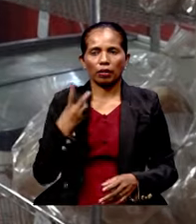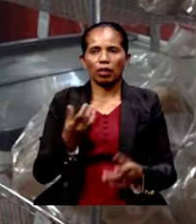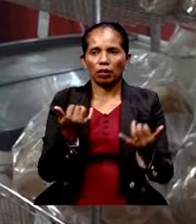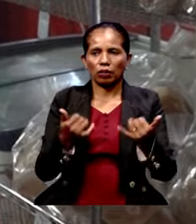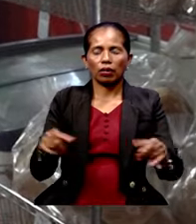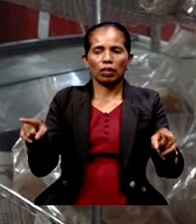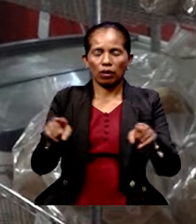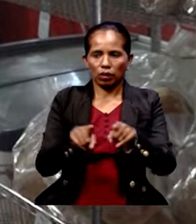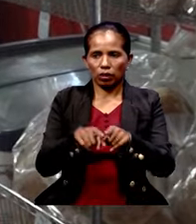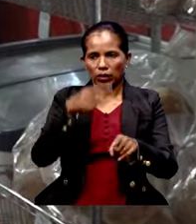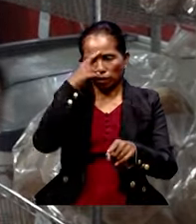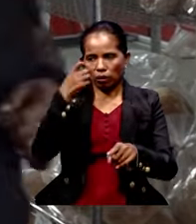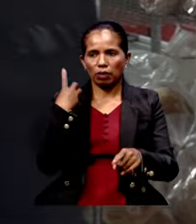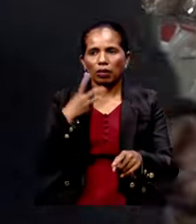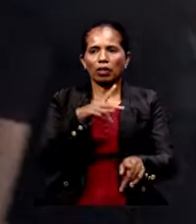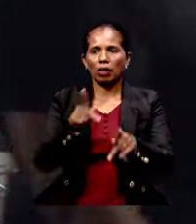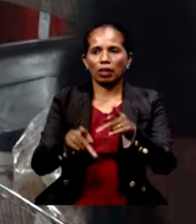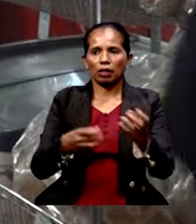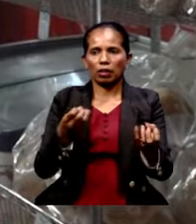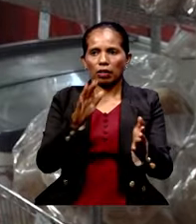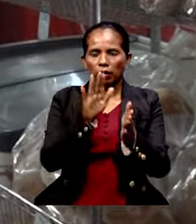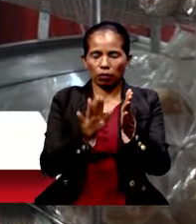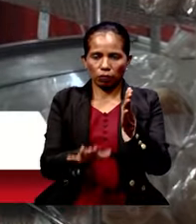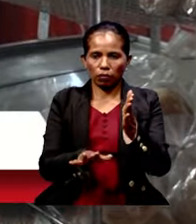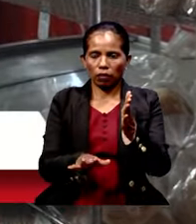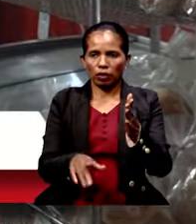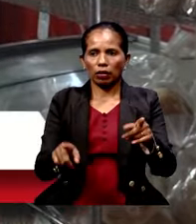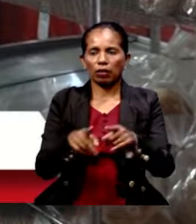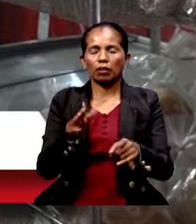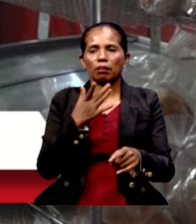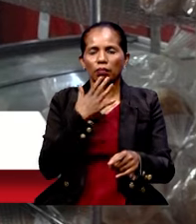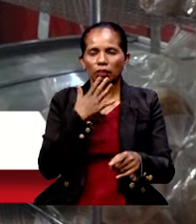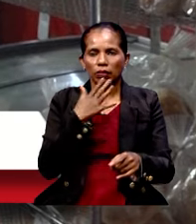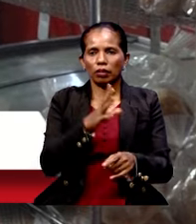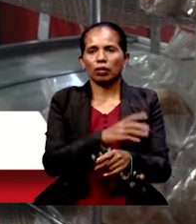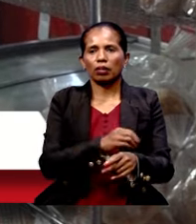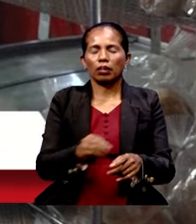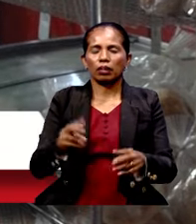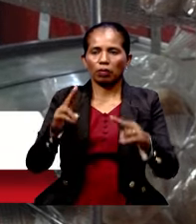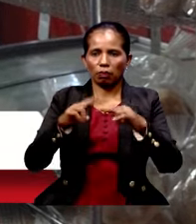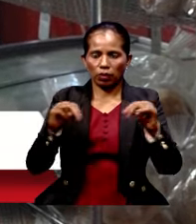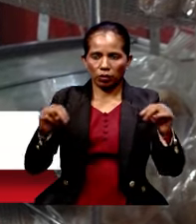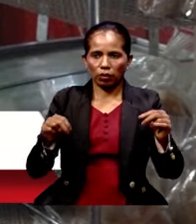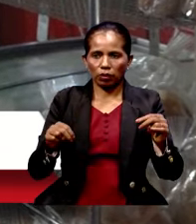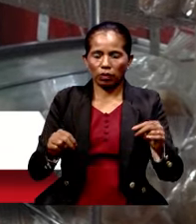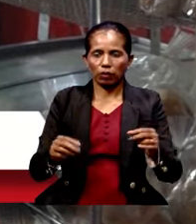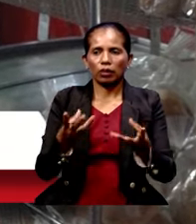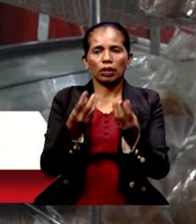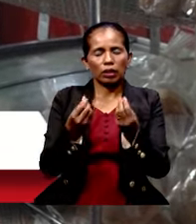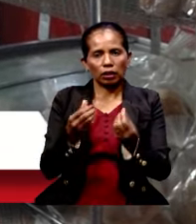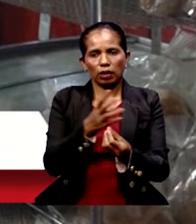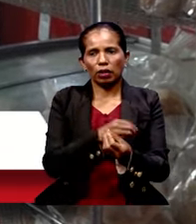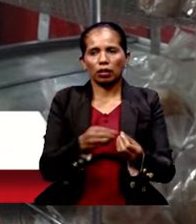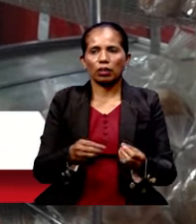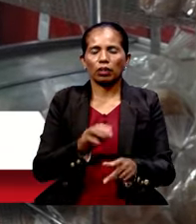mo sane sande tamba mi kebanyakan amne presu tung ane sang mas midar ane sang mantulung terigu